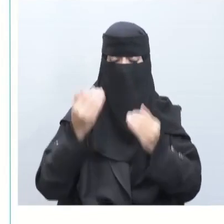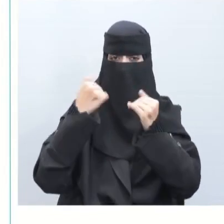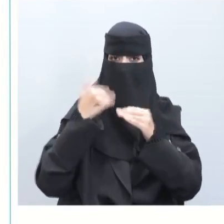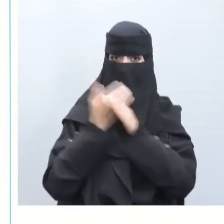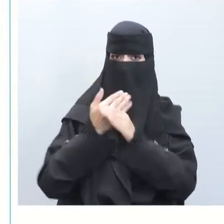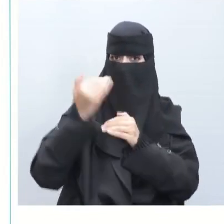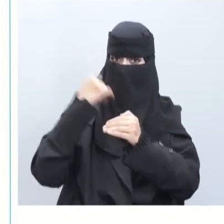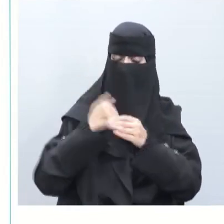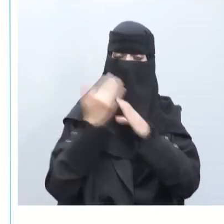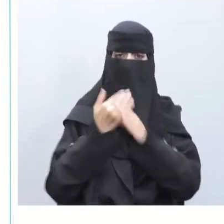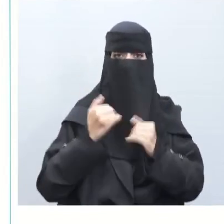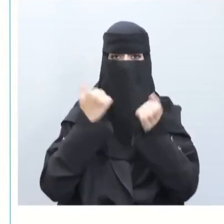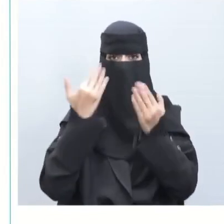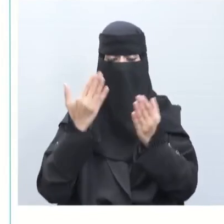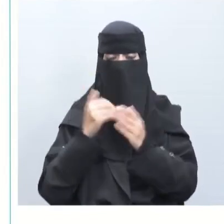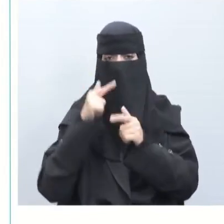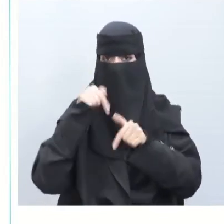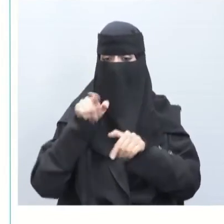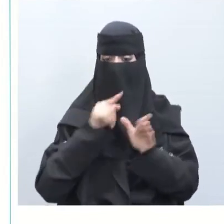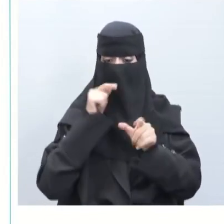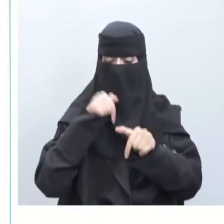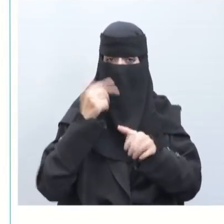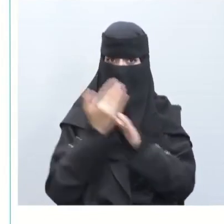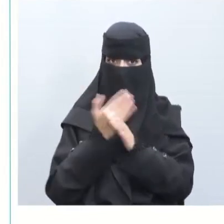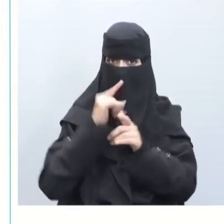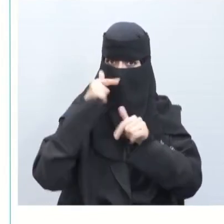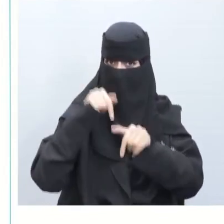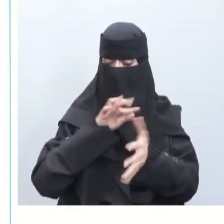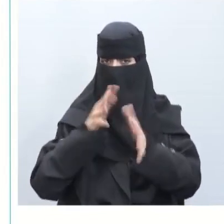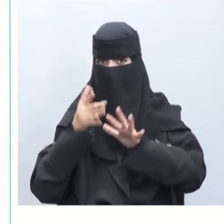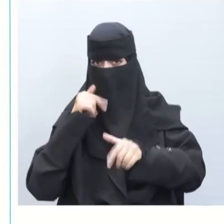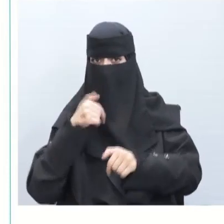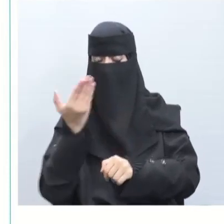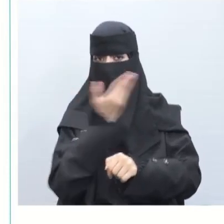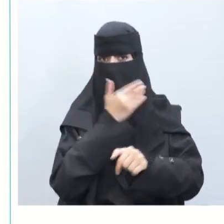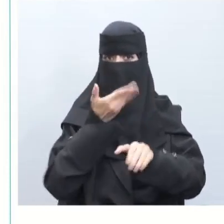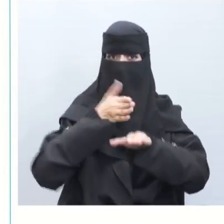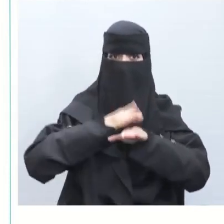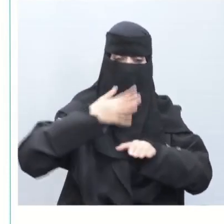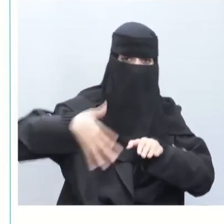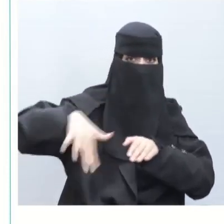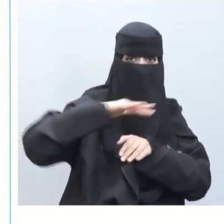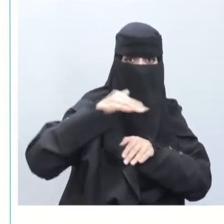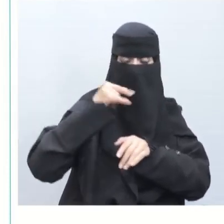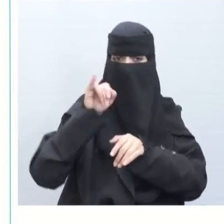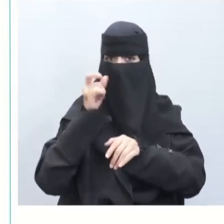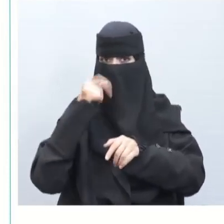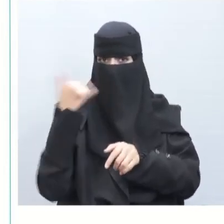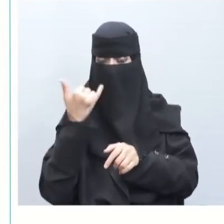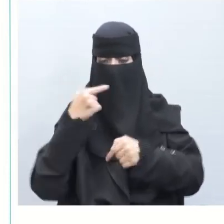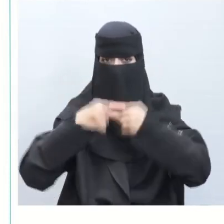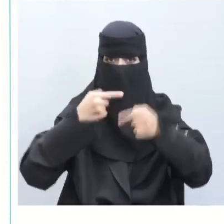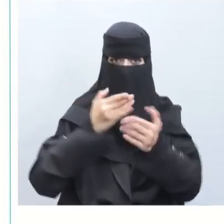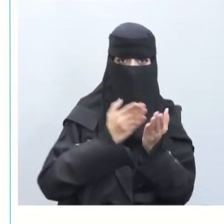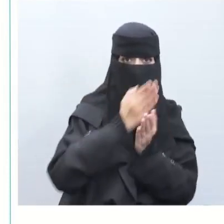وعوامل خارجيه باذن الله هذه العوامل بامكانها ان تؤثر على كل من اهميه الاستدامه